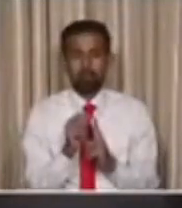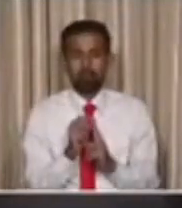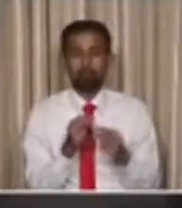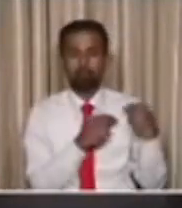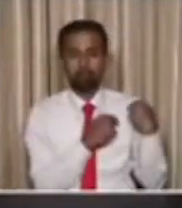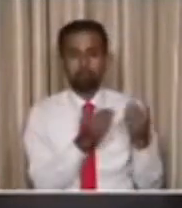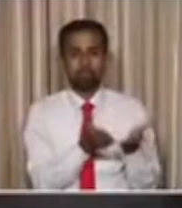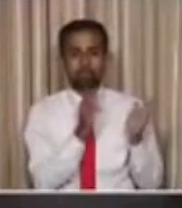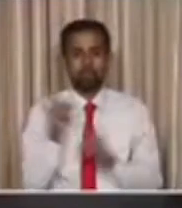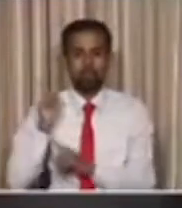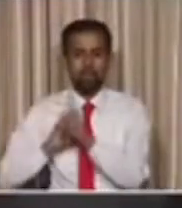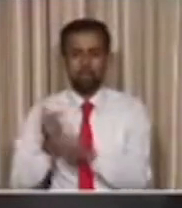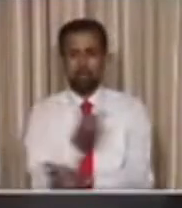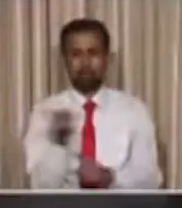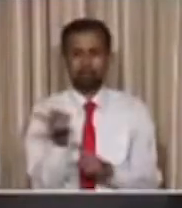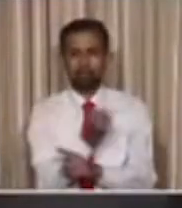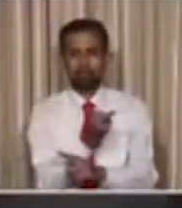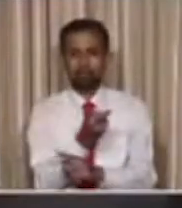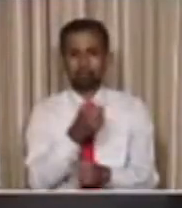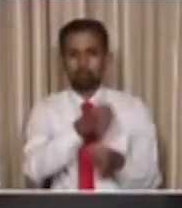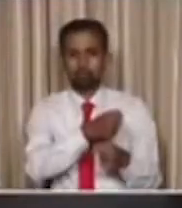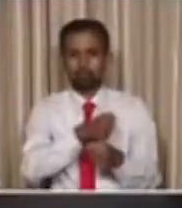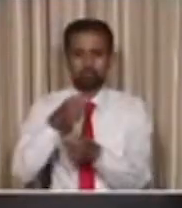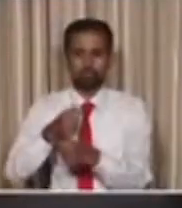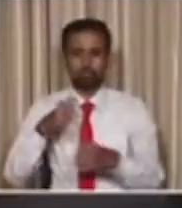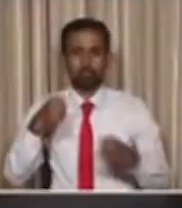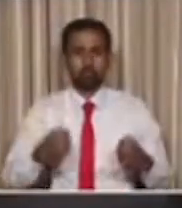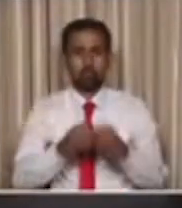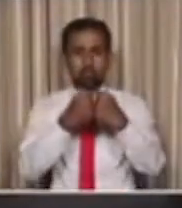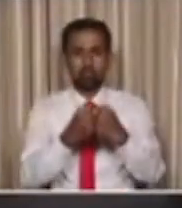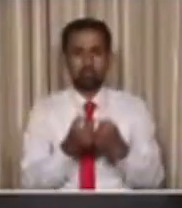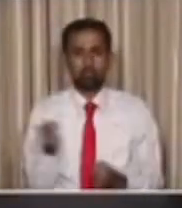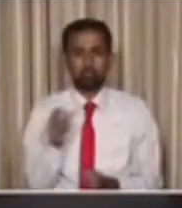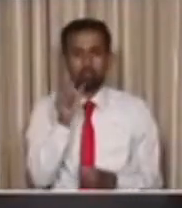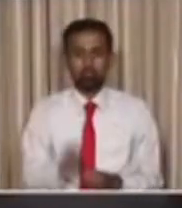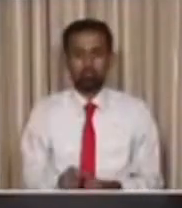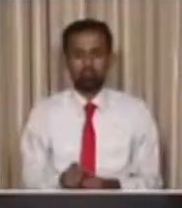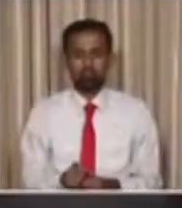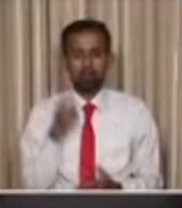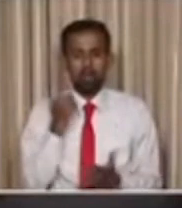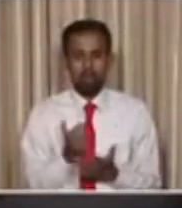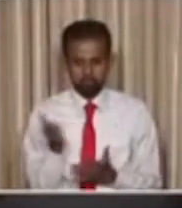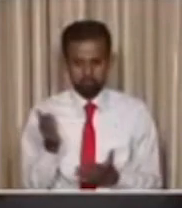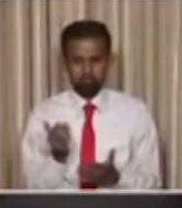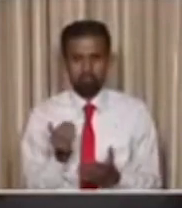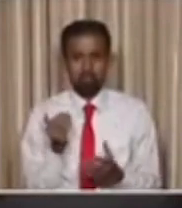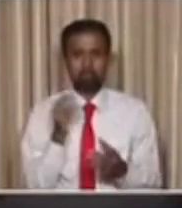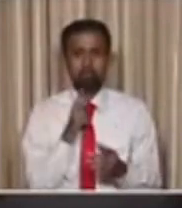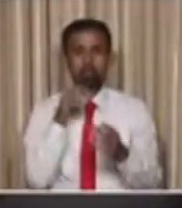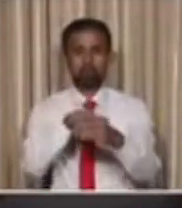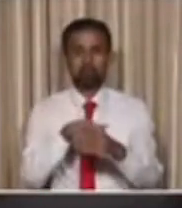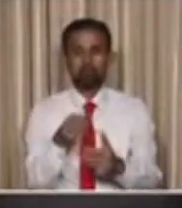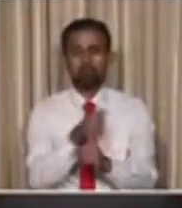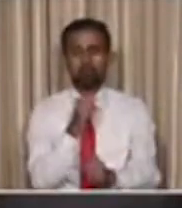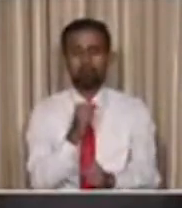මේ ඉන්දියාවයි කැනඩාවයි අතර තියෙන රාජ්‍යතාන්ත්‍රික ප්‍රශ්නකට මෙහාදයට මොකද්ද තියෙන අමාරුව මේකට කඩදාන්න.